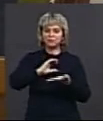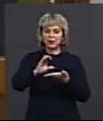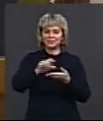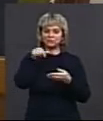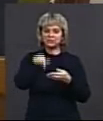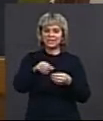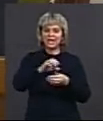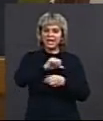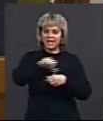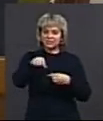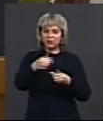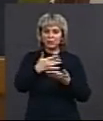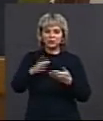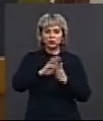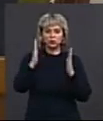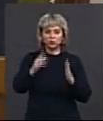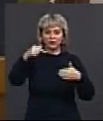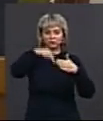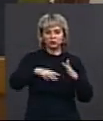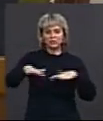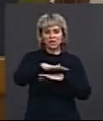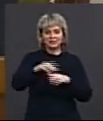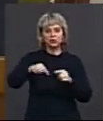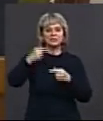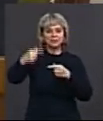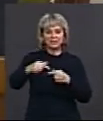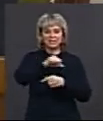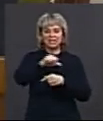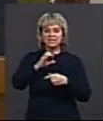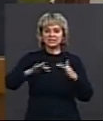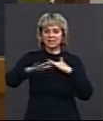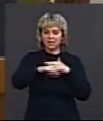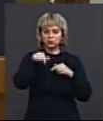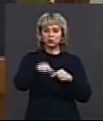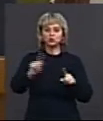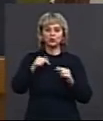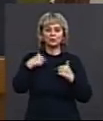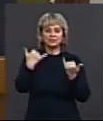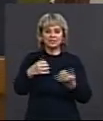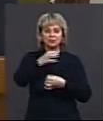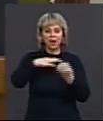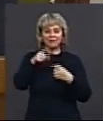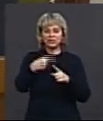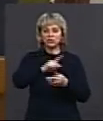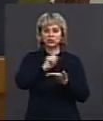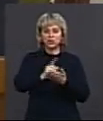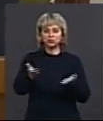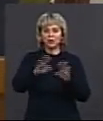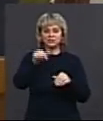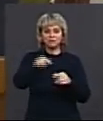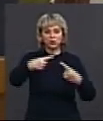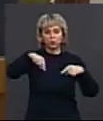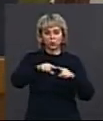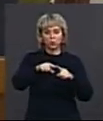производстве, затем в экспорте продукции не только на внутренние рынки, но и за пределы страны. То, что мы здесь с вами поговорили, это не должно остаться в этом